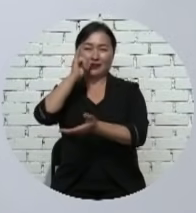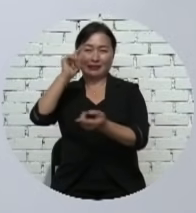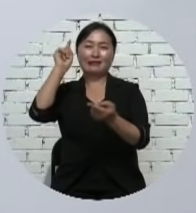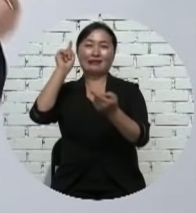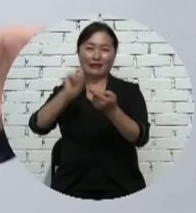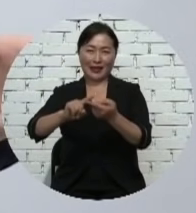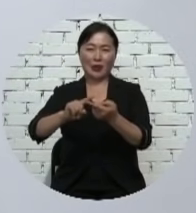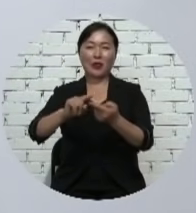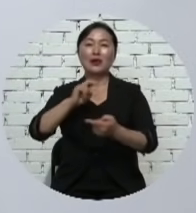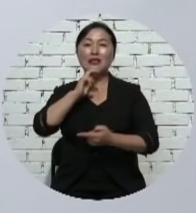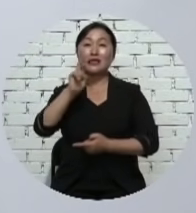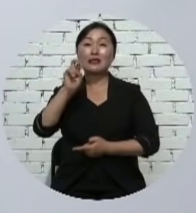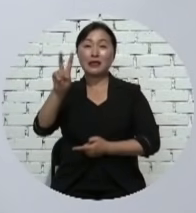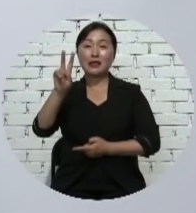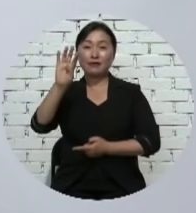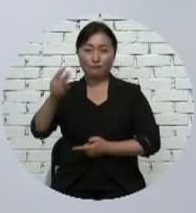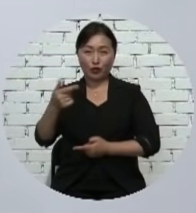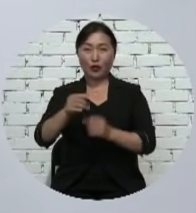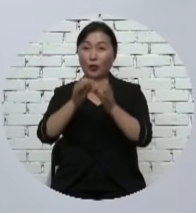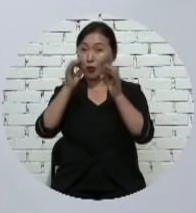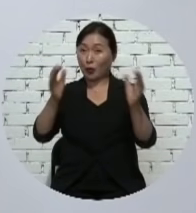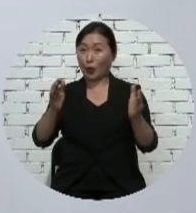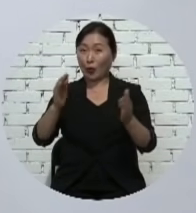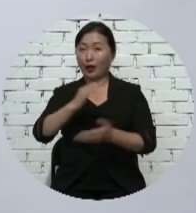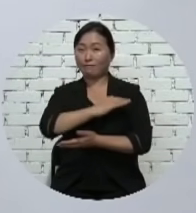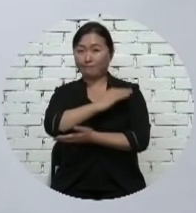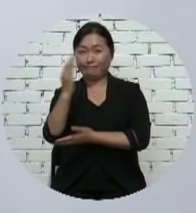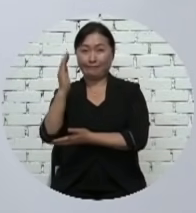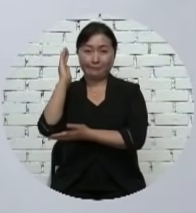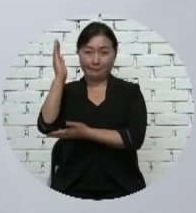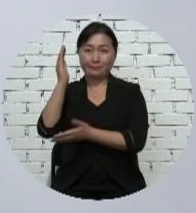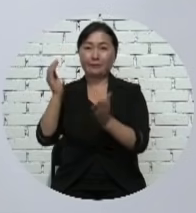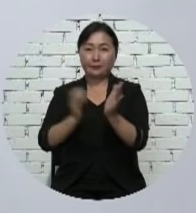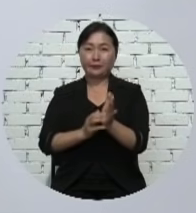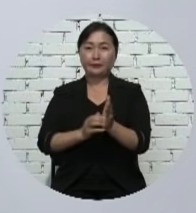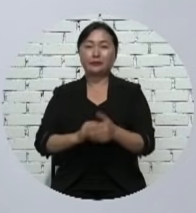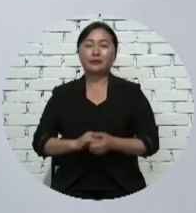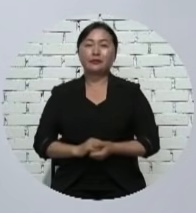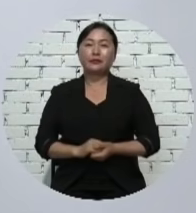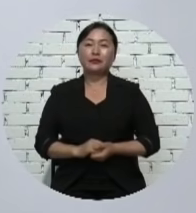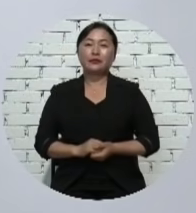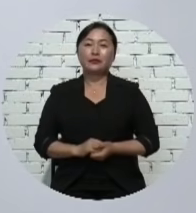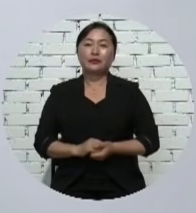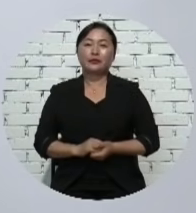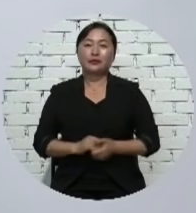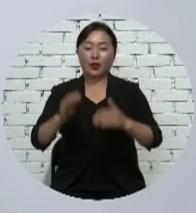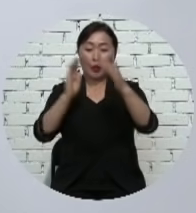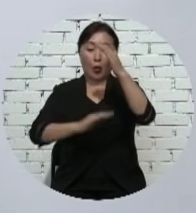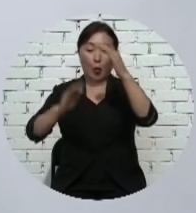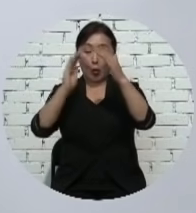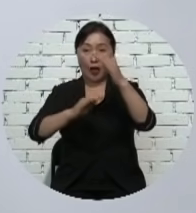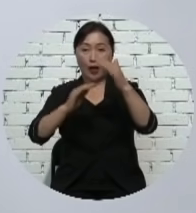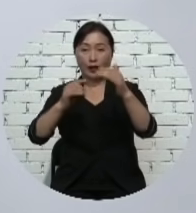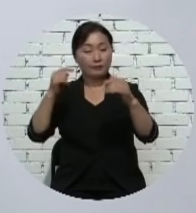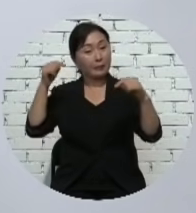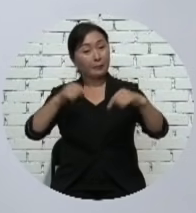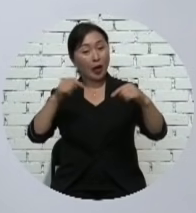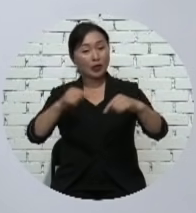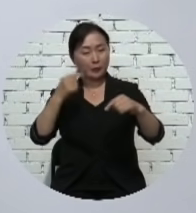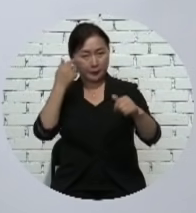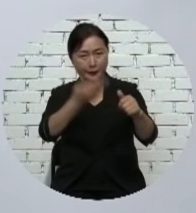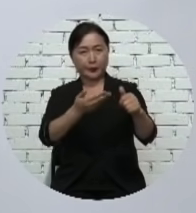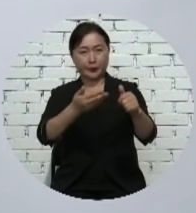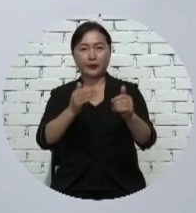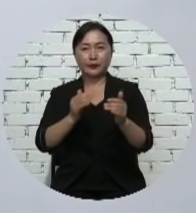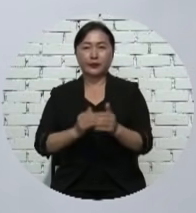다 22분 동안 보여주시면 됩니다. 자, 그러면 지금부터 안상수 후보에 대한 공개 면접을 시작하겠습니다.